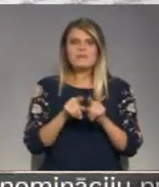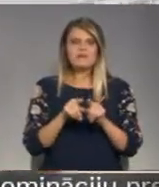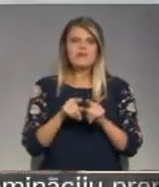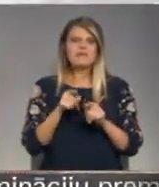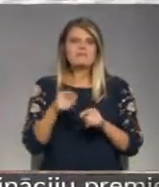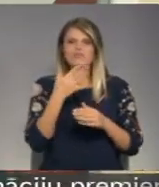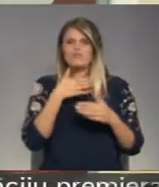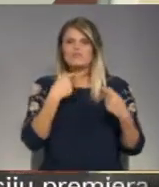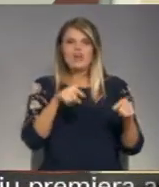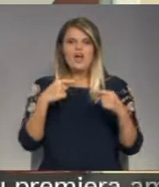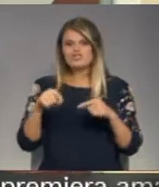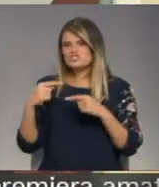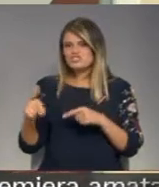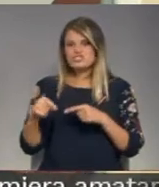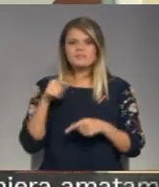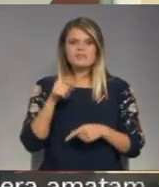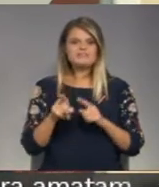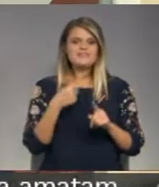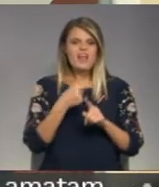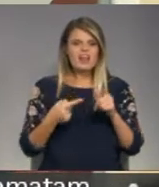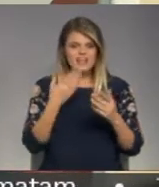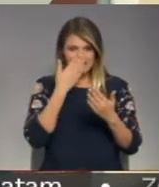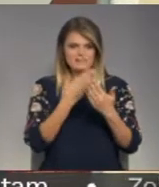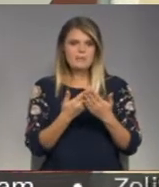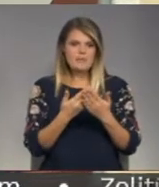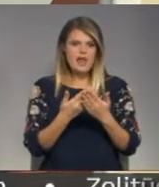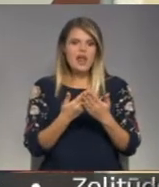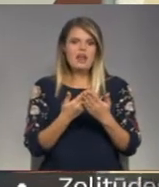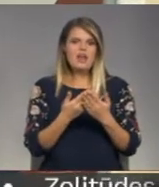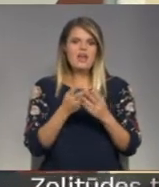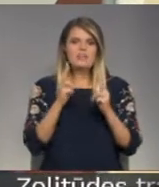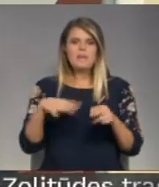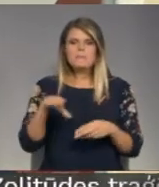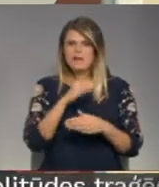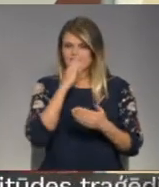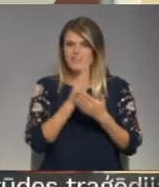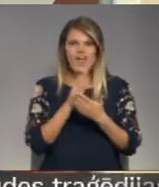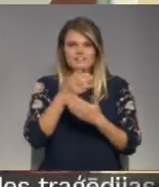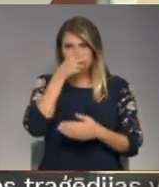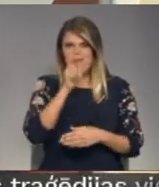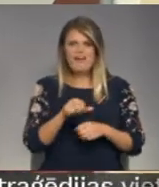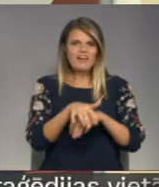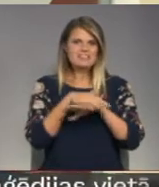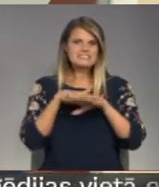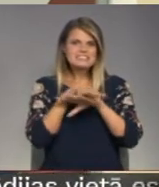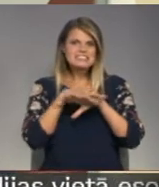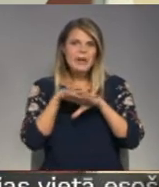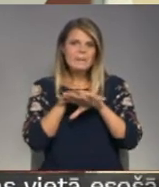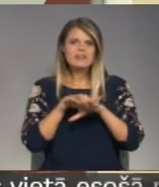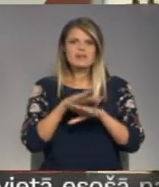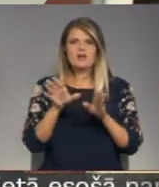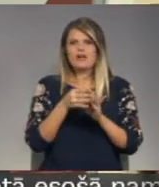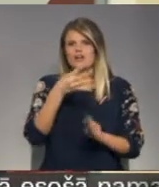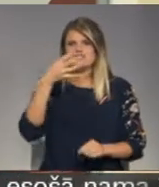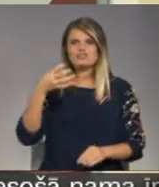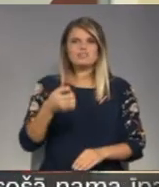viņi ir atšķirīgi. Un tas, nu, tas vēlreiz pierāda to, ka nu, mēs neesam tāda garlaicīga sabiedrība ar 400